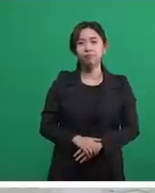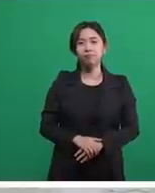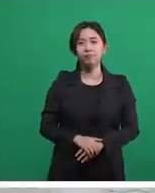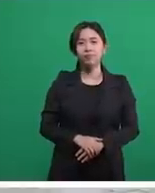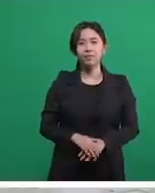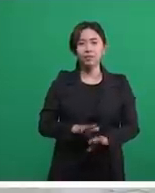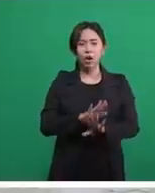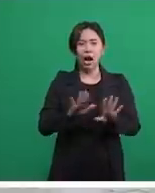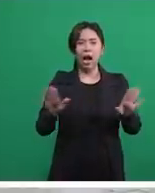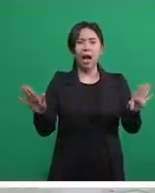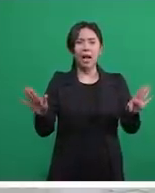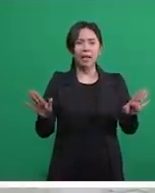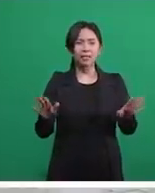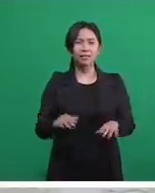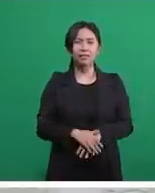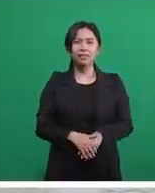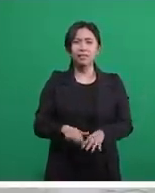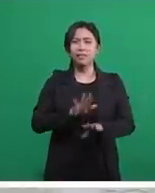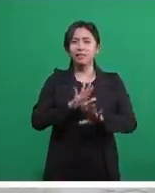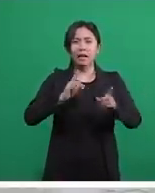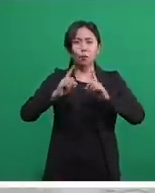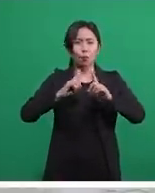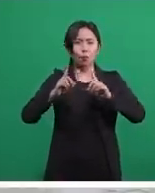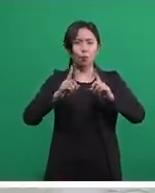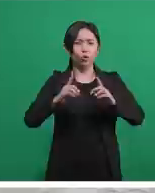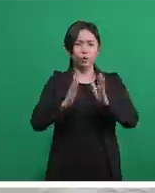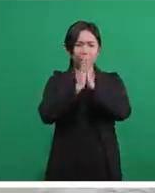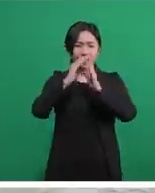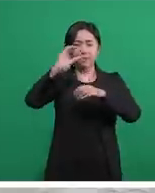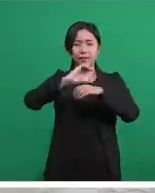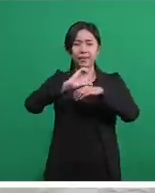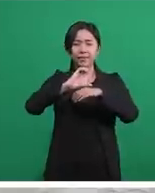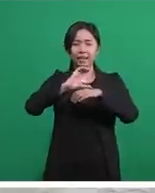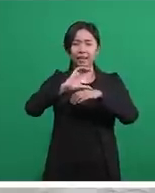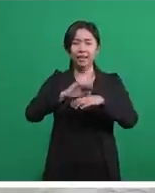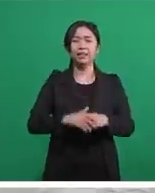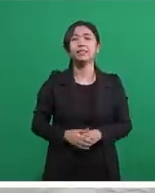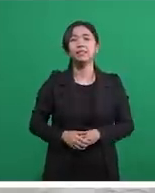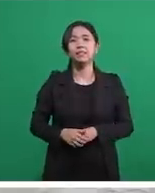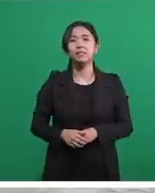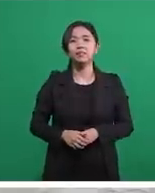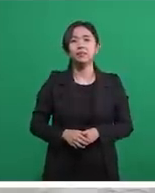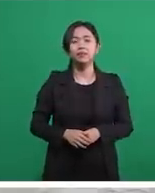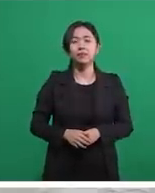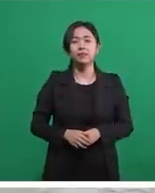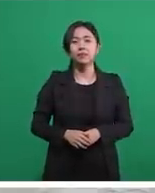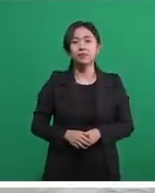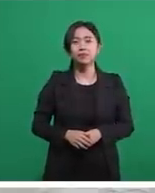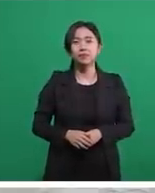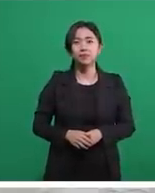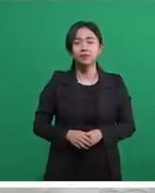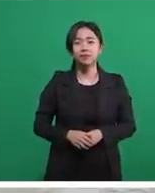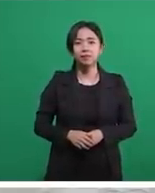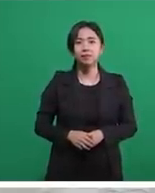menuntut supaya bisa ibadah di dalam gedung gereja lagi. Itu benih kerajaan Allah saat